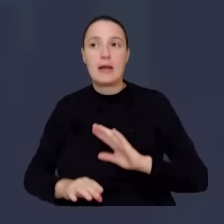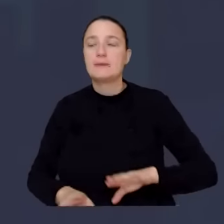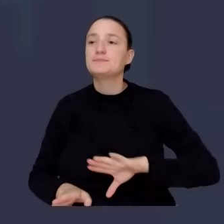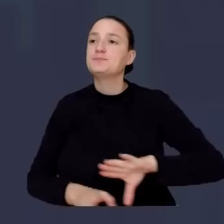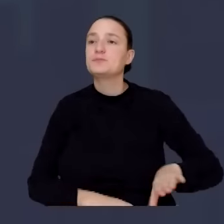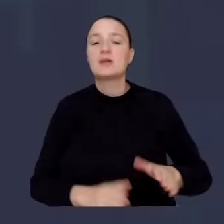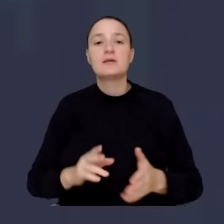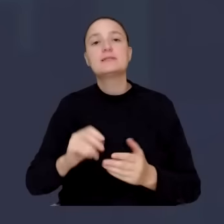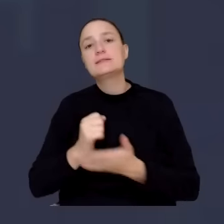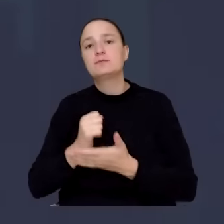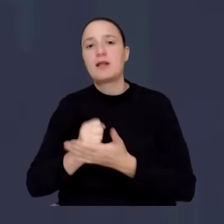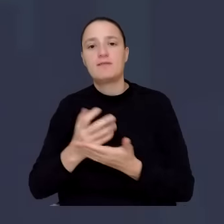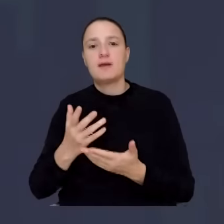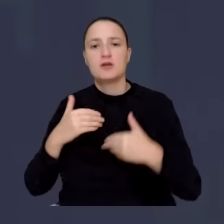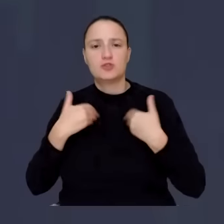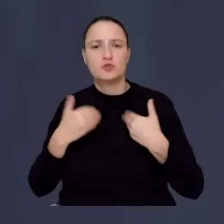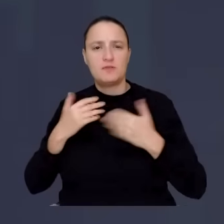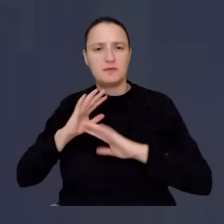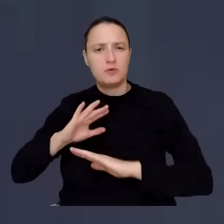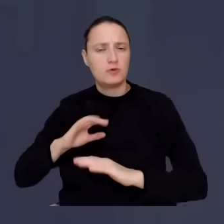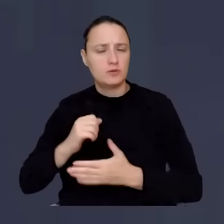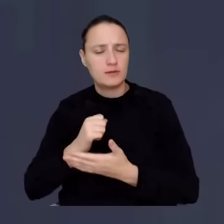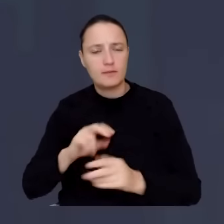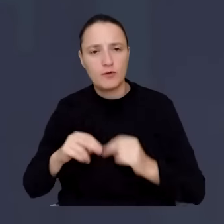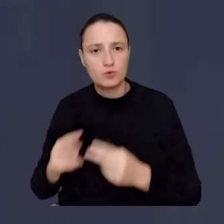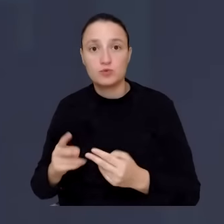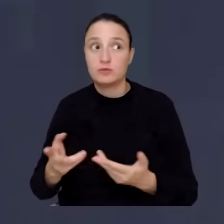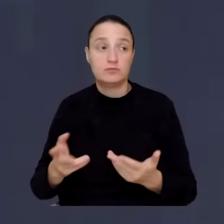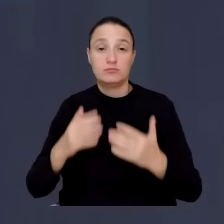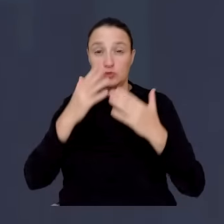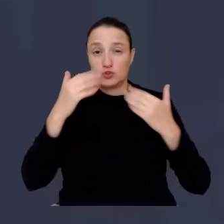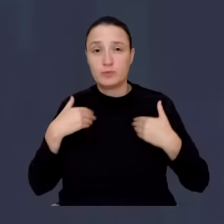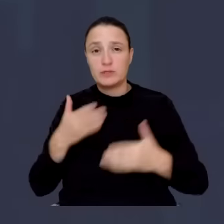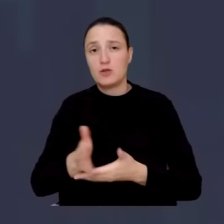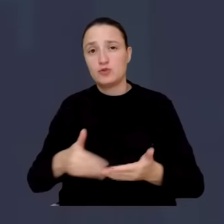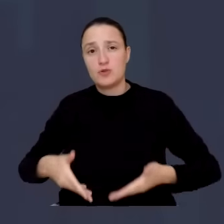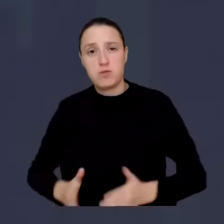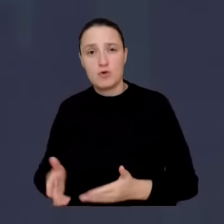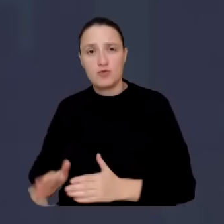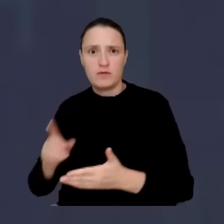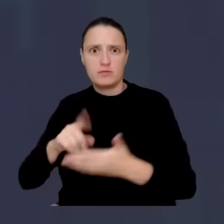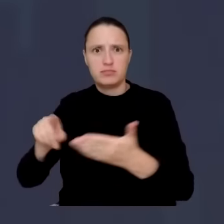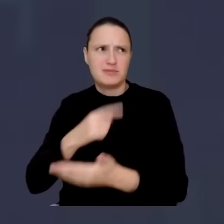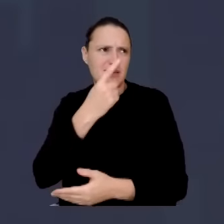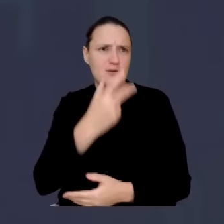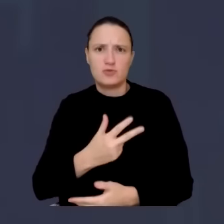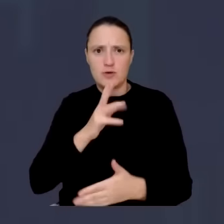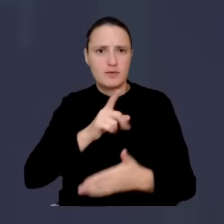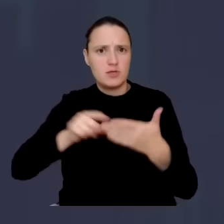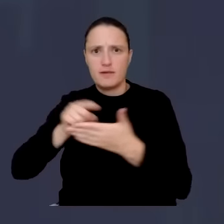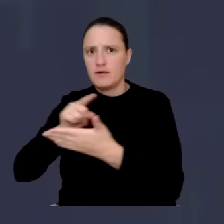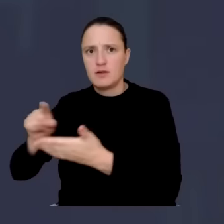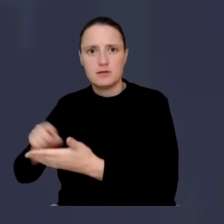zdrowia no to jest rzeczywiście skandal ponieważ zamykają się oddziały porodówek 1/3 porodówek ma zostać zlikwidowana